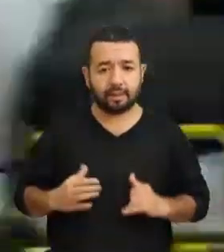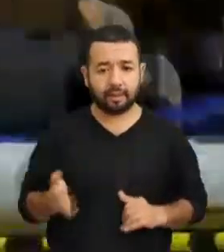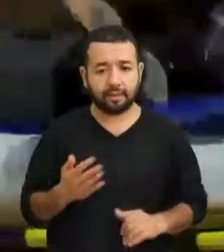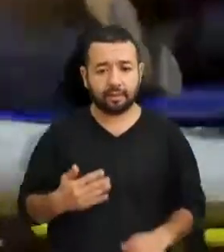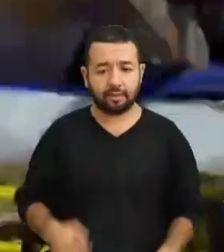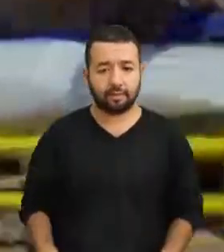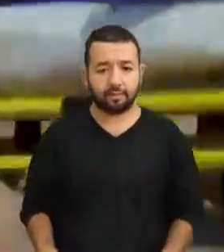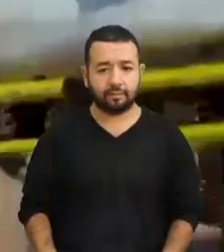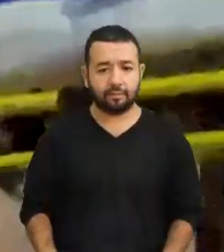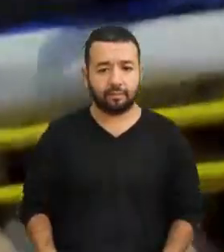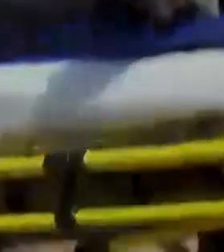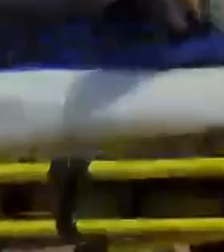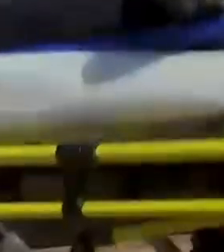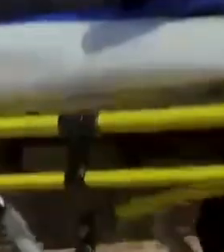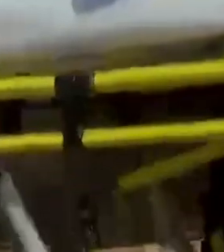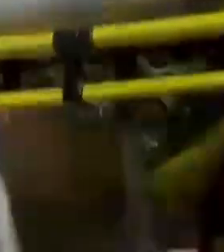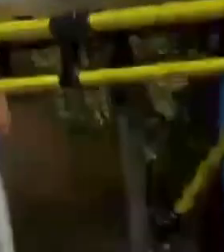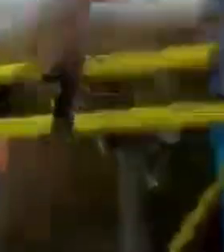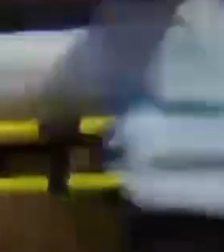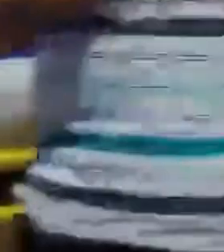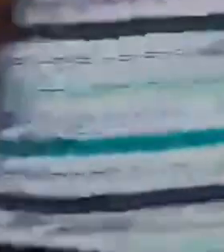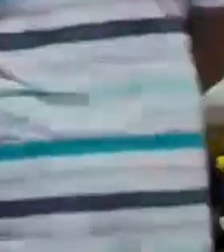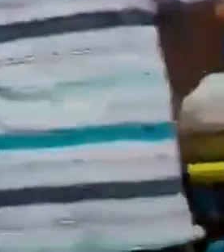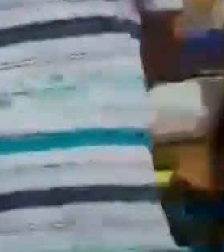iki ucundan tutarak sedyeye kaldırdılar.